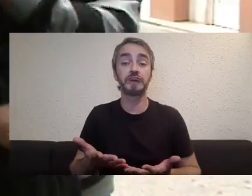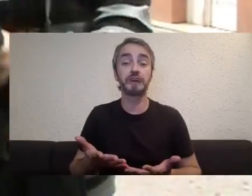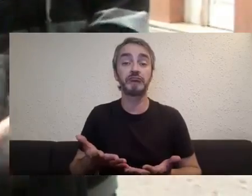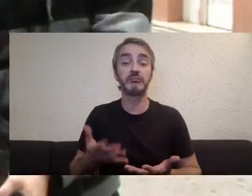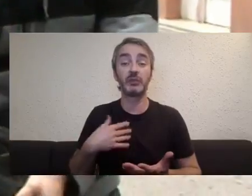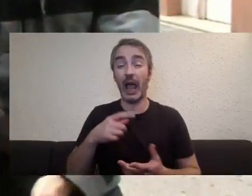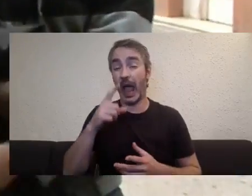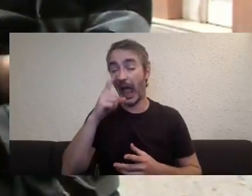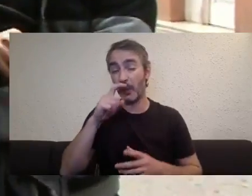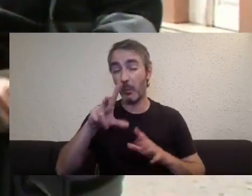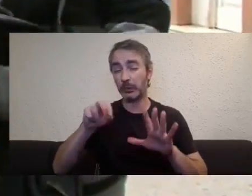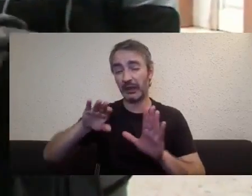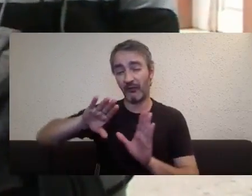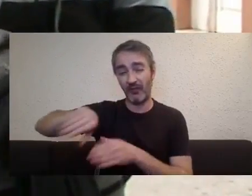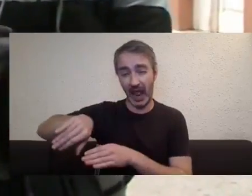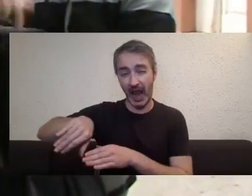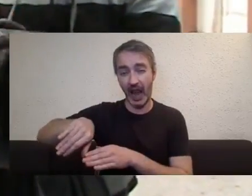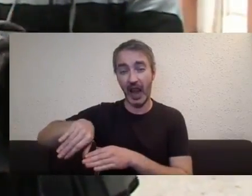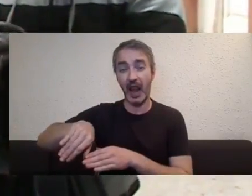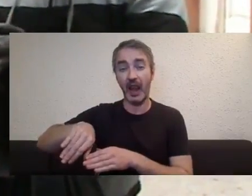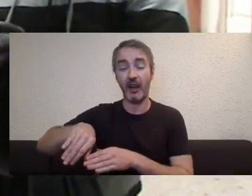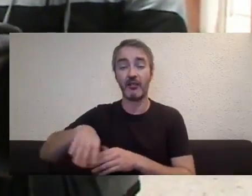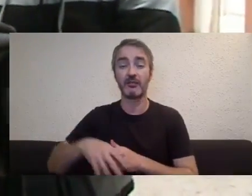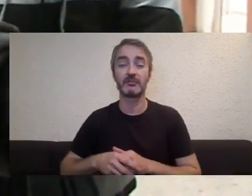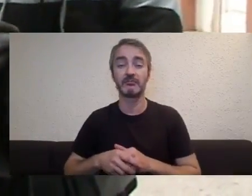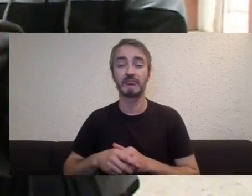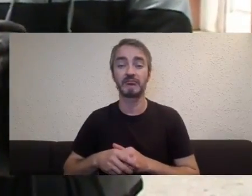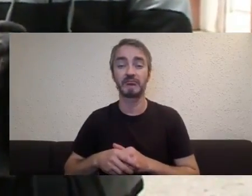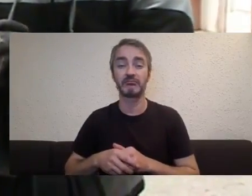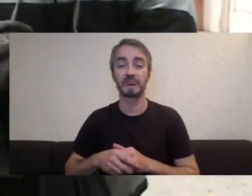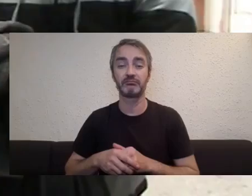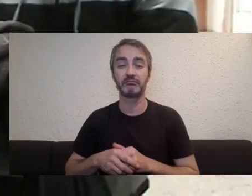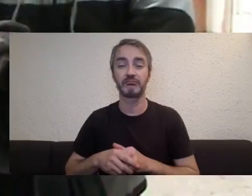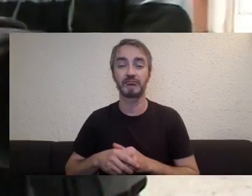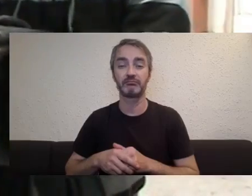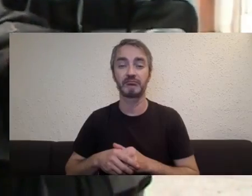havíem passat a finals dels 80, ens havíem estat aquí